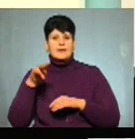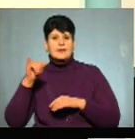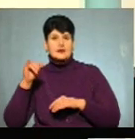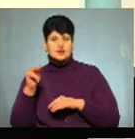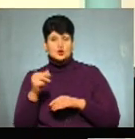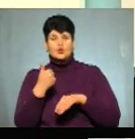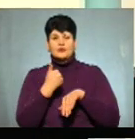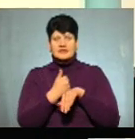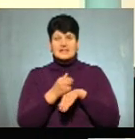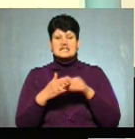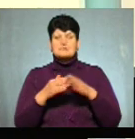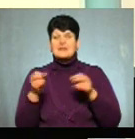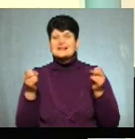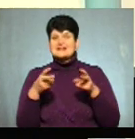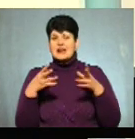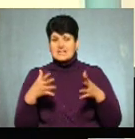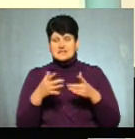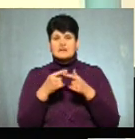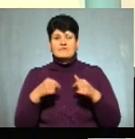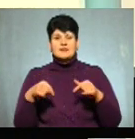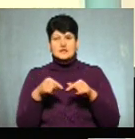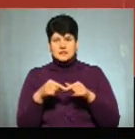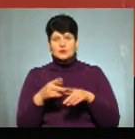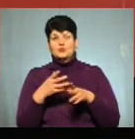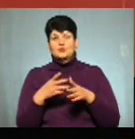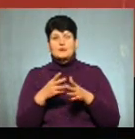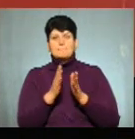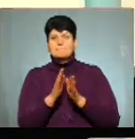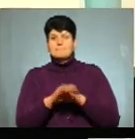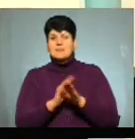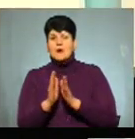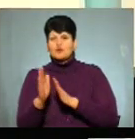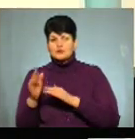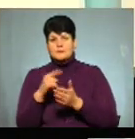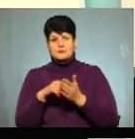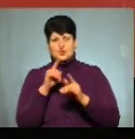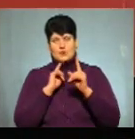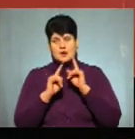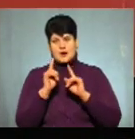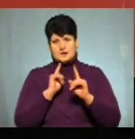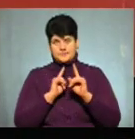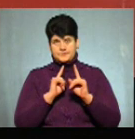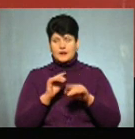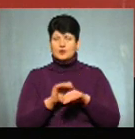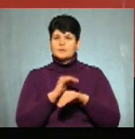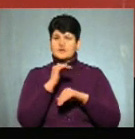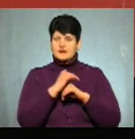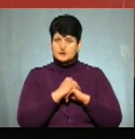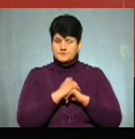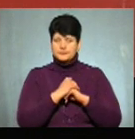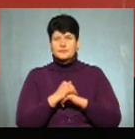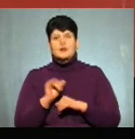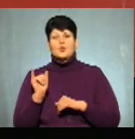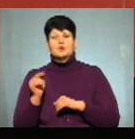управління житлово-комунального господарства, благоустрою та екології Тернопільської міської ради. Вітаю вас. Добрий вечір. У Тернополі